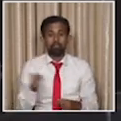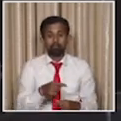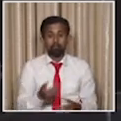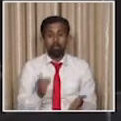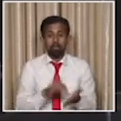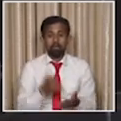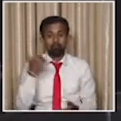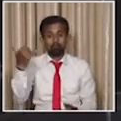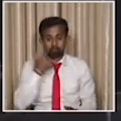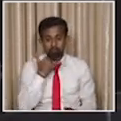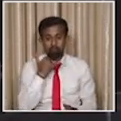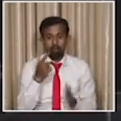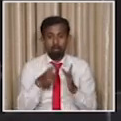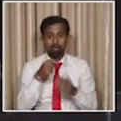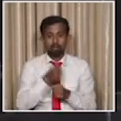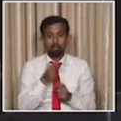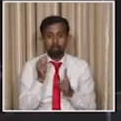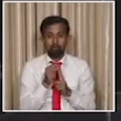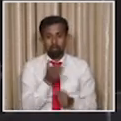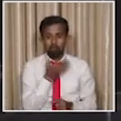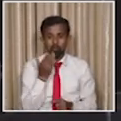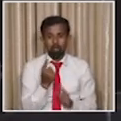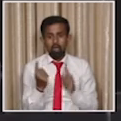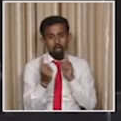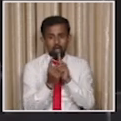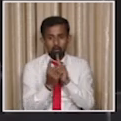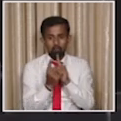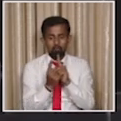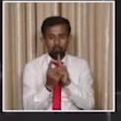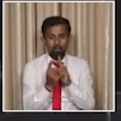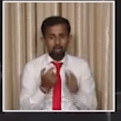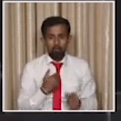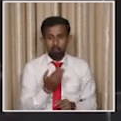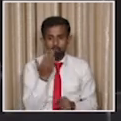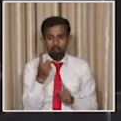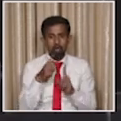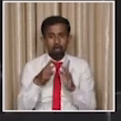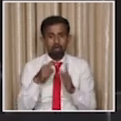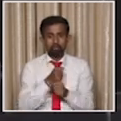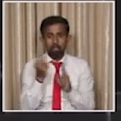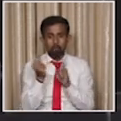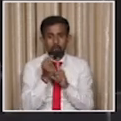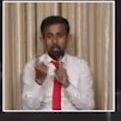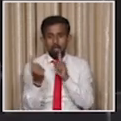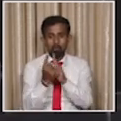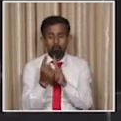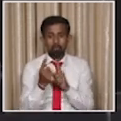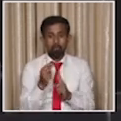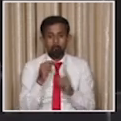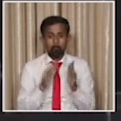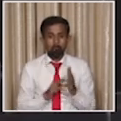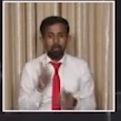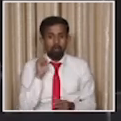නැවත කතා කරලා කිව්වා IGP ට පුළුවන් ද හම්බ වෙන්න මේ මේ අපිට පුළුවන් ද IGP ව හම්බ වෙන්න එදා අගමැති රනිල්